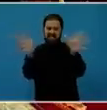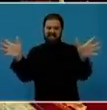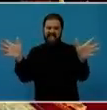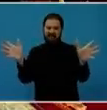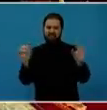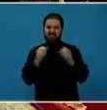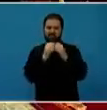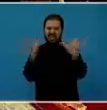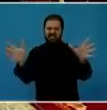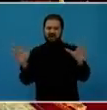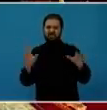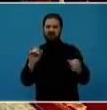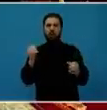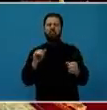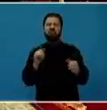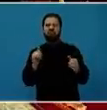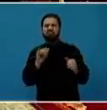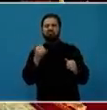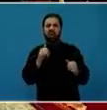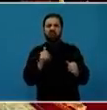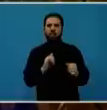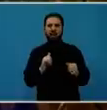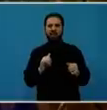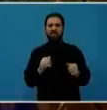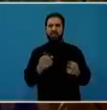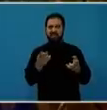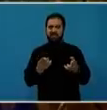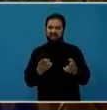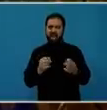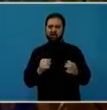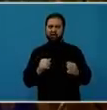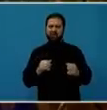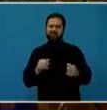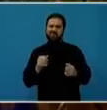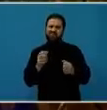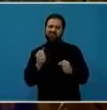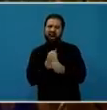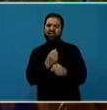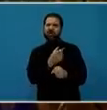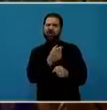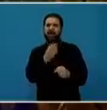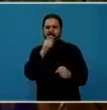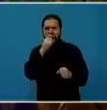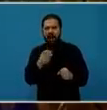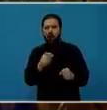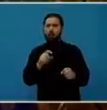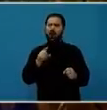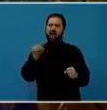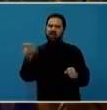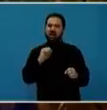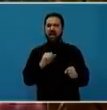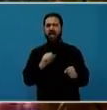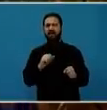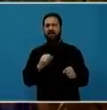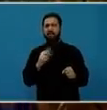vedeți, energia aceasta, da, vine și îl afectează pe celălalt. Da. În ideea aceasta vă întrebam, dacă, iată,